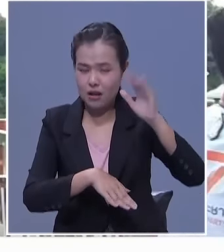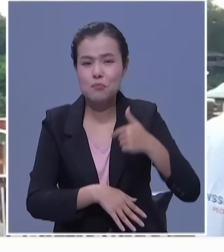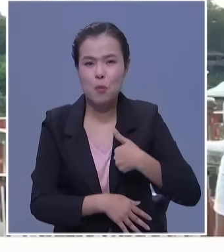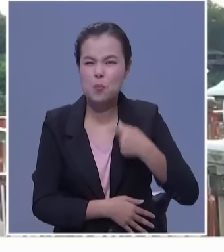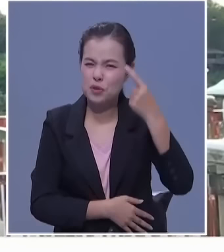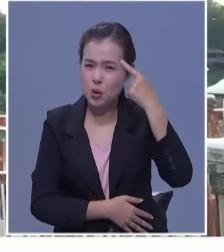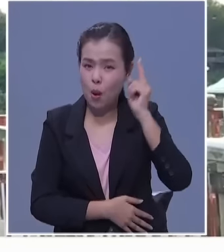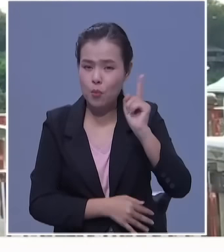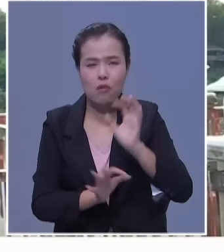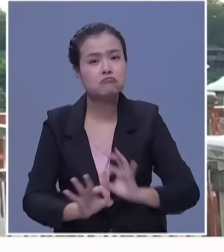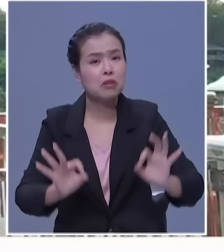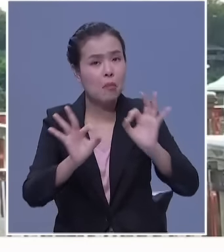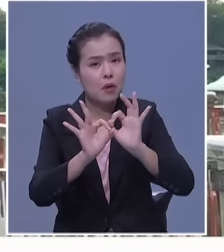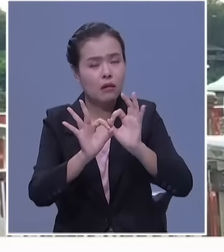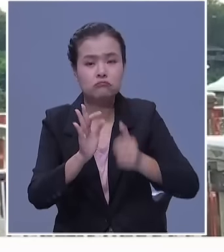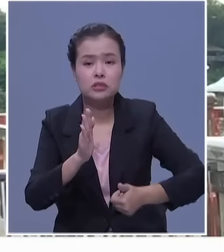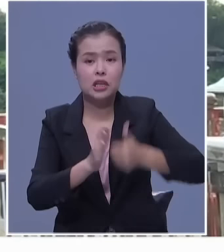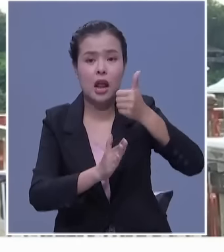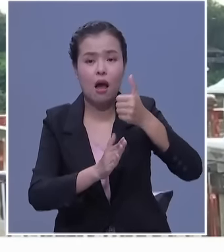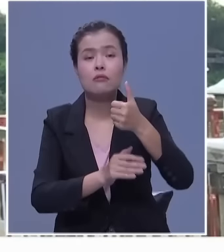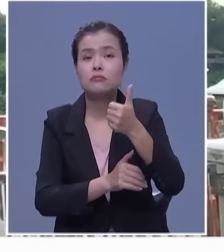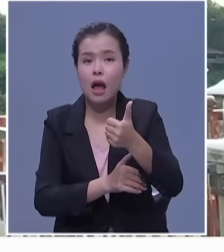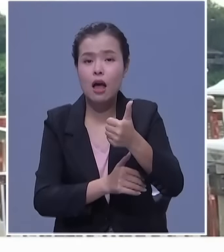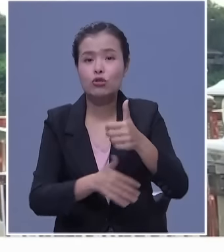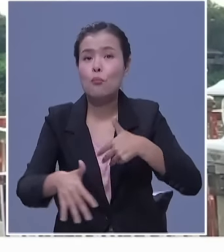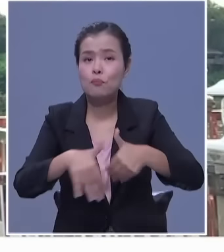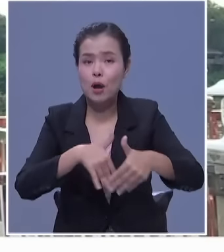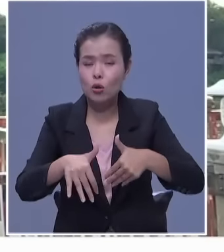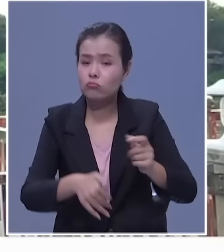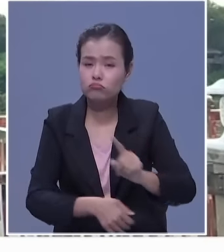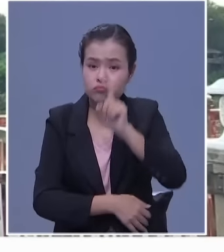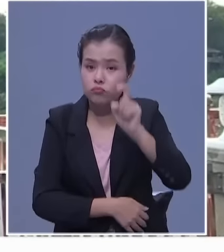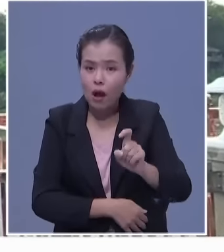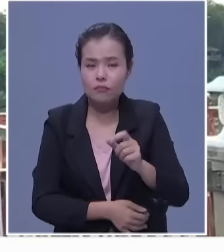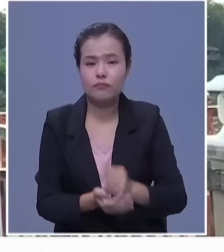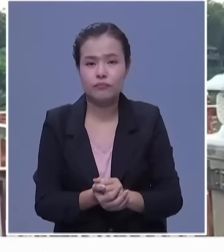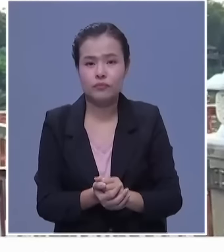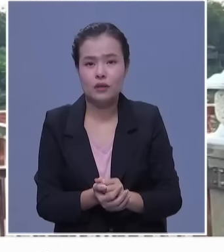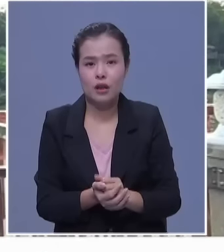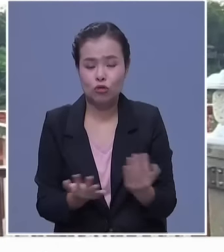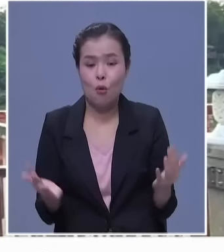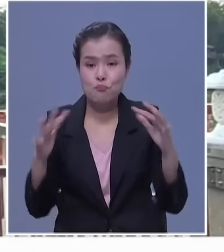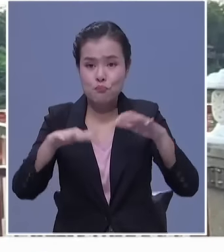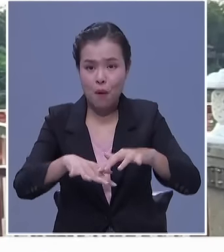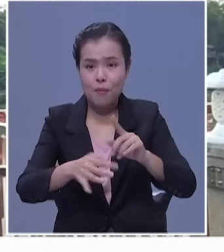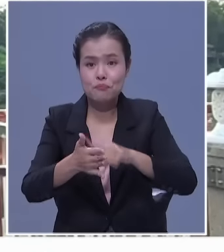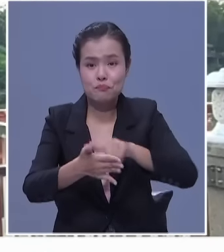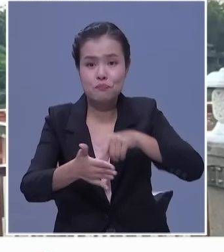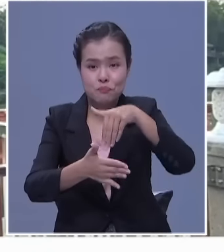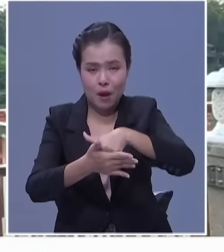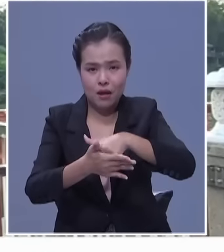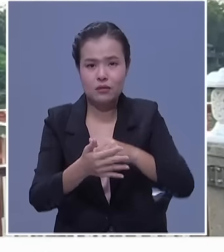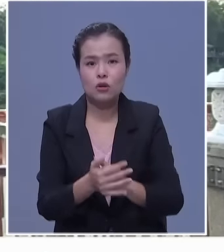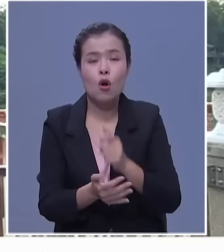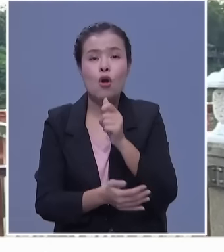ผมคิดว่าเป็นจุดตัดที่สำคัญที่จะทำให้ชัยชนะครั้งนี้เป็นของพ่อแม่พี่น้องประชาชนหรือเปล่าก็คือจำนวนผู้กลับมาใช้สิทธิ์เลือกตั้งเพราะว่าเป็นการเลือกตั้ง